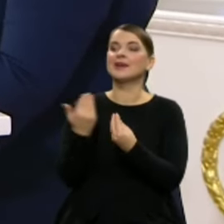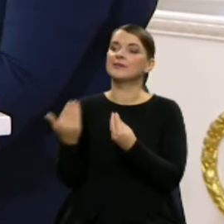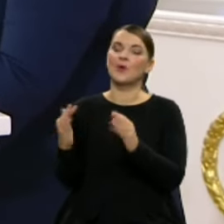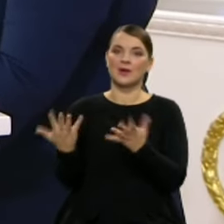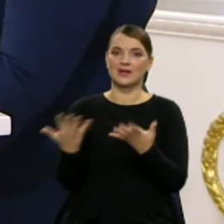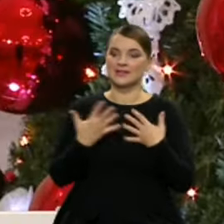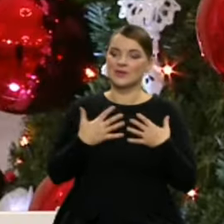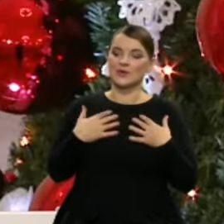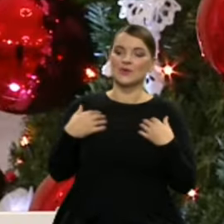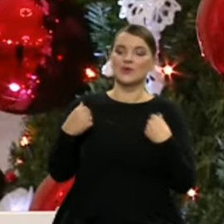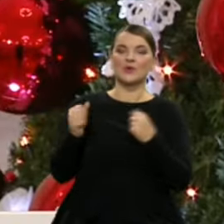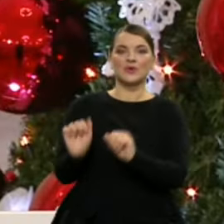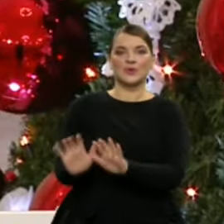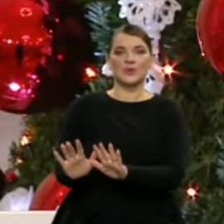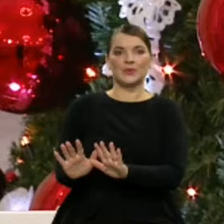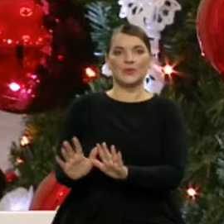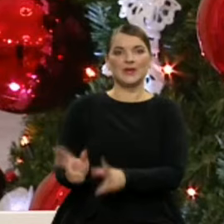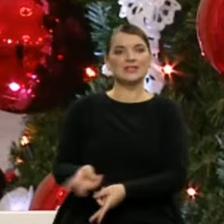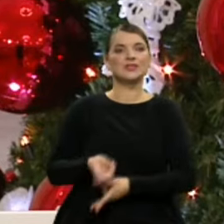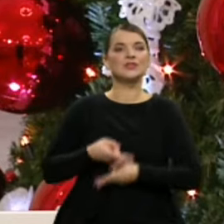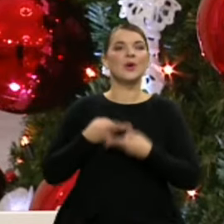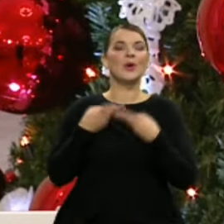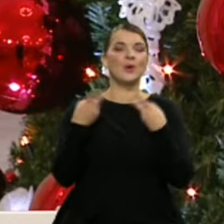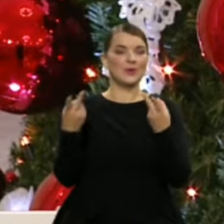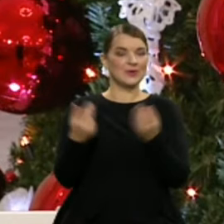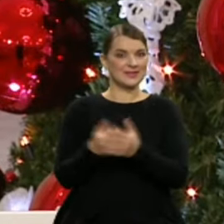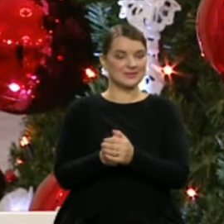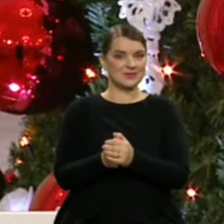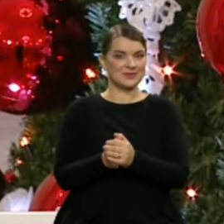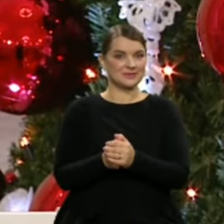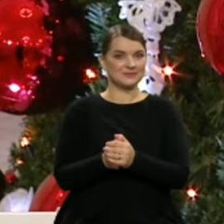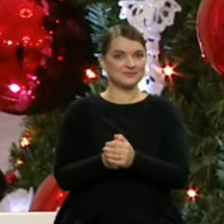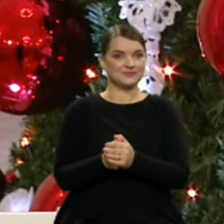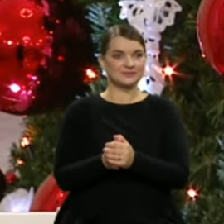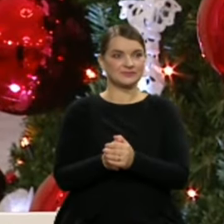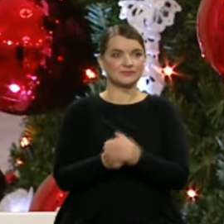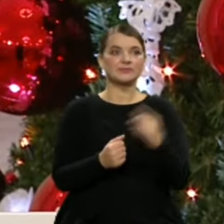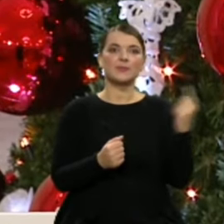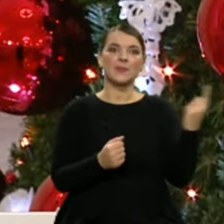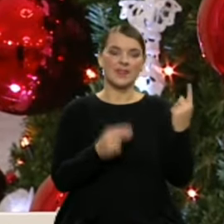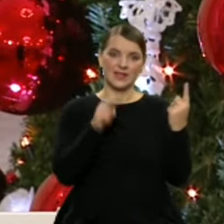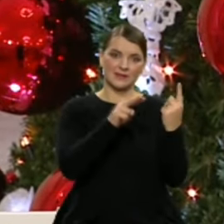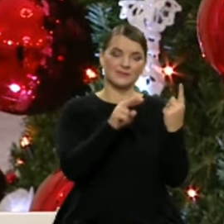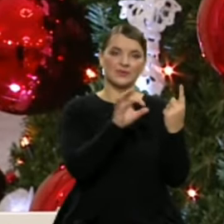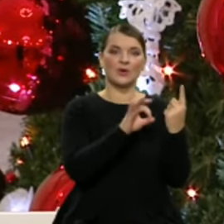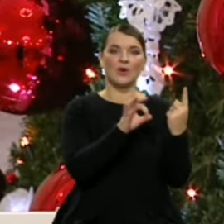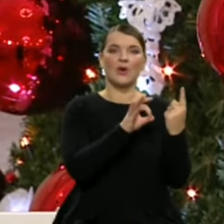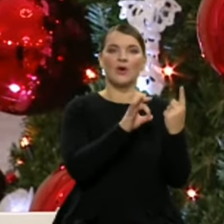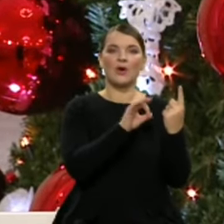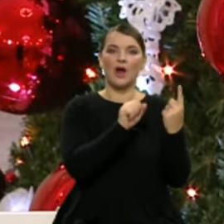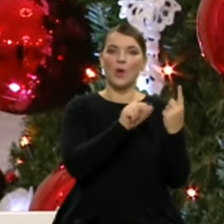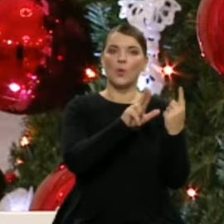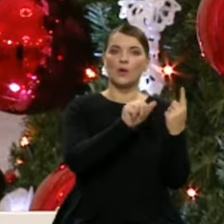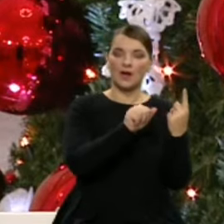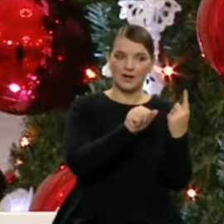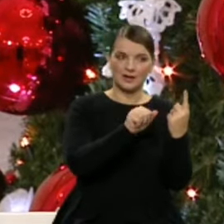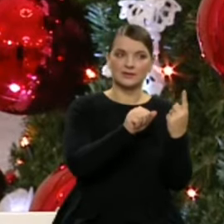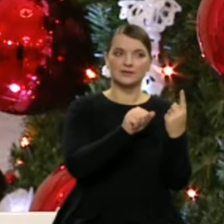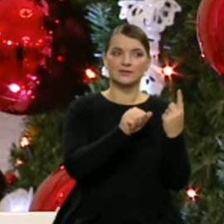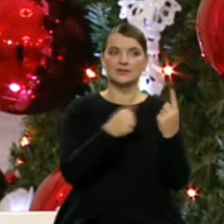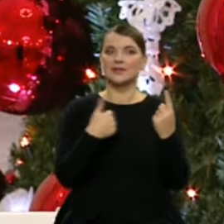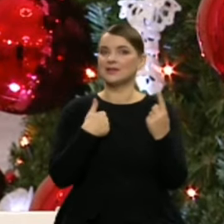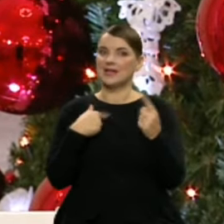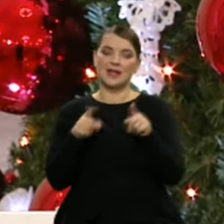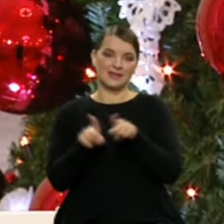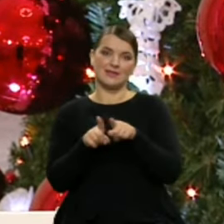jau tam pirmam liudijime išgirdau apie tą aukos momentą. Tai kažkaip atlieps